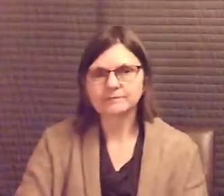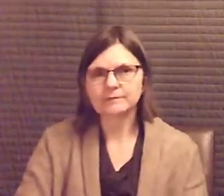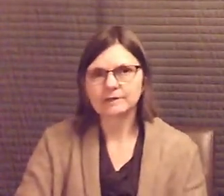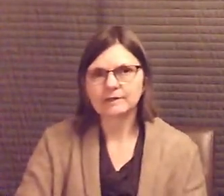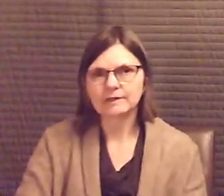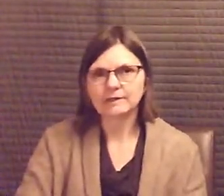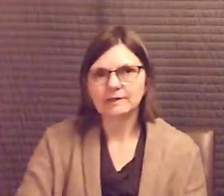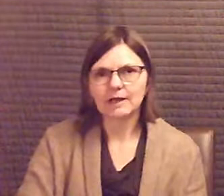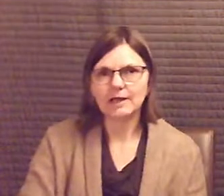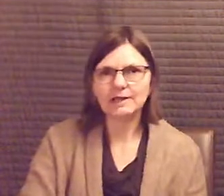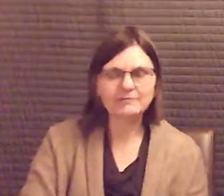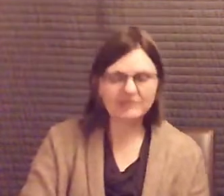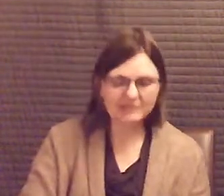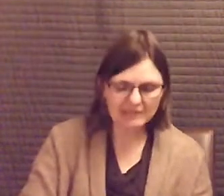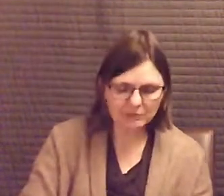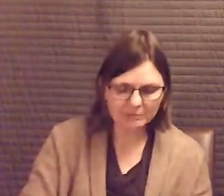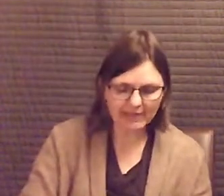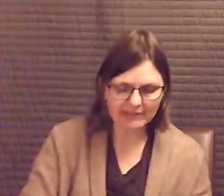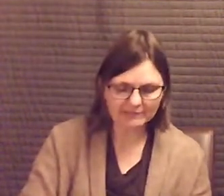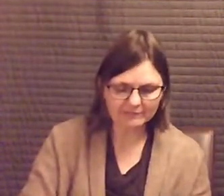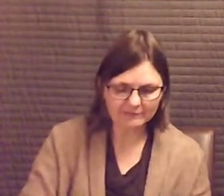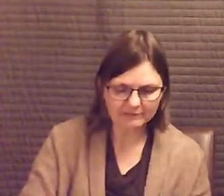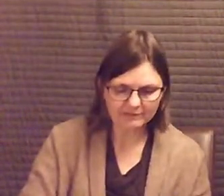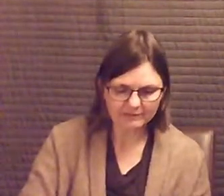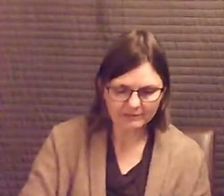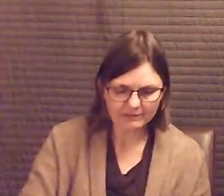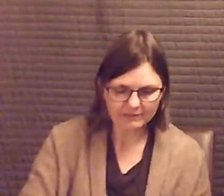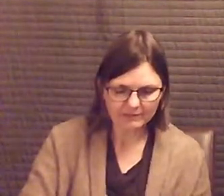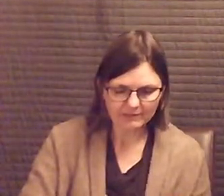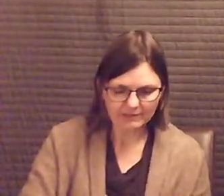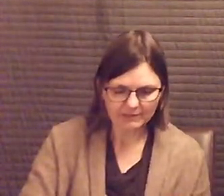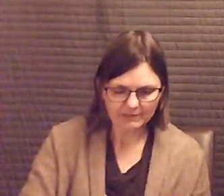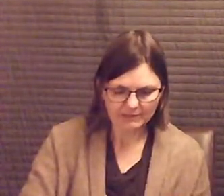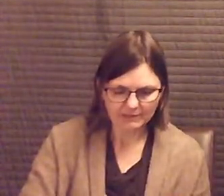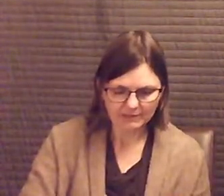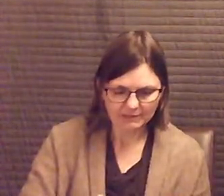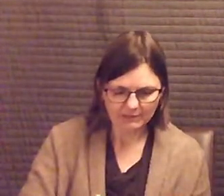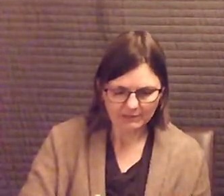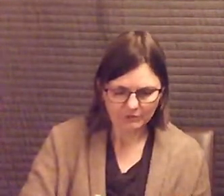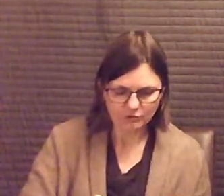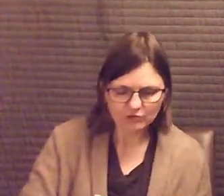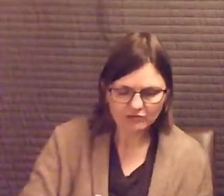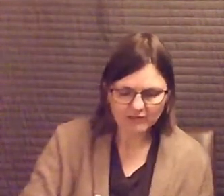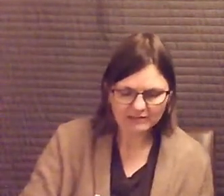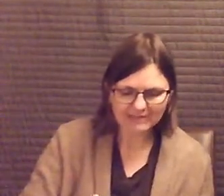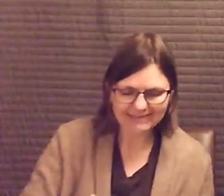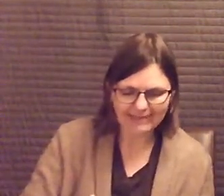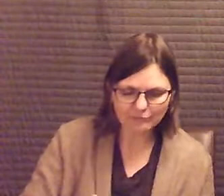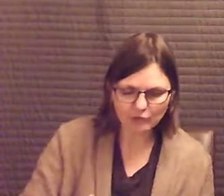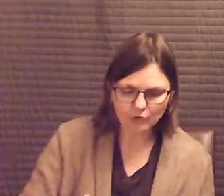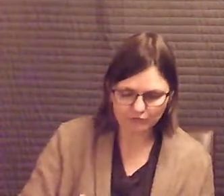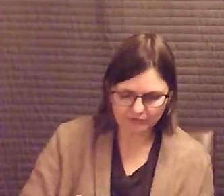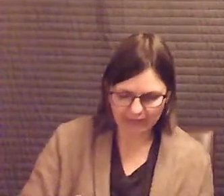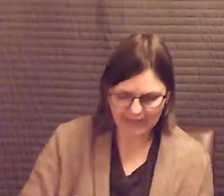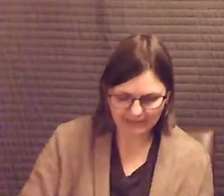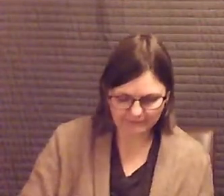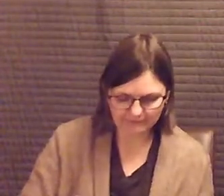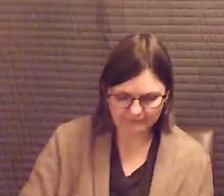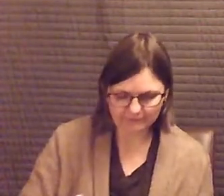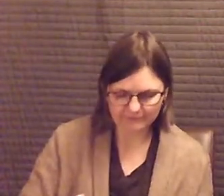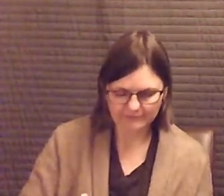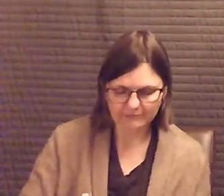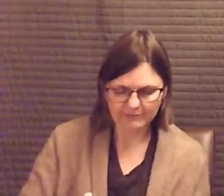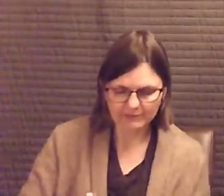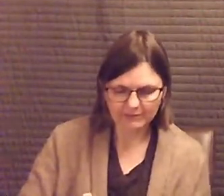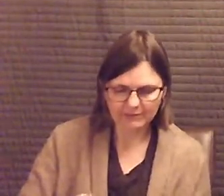helemaal zondag alleen maar wilde dieren op te rijden rocky live lus rotsachtig levenloos eiland